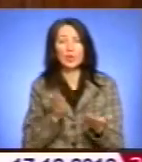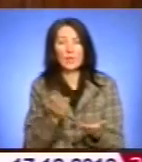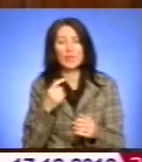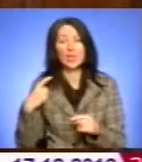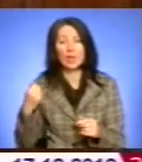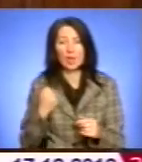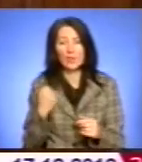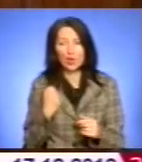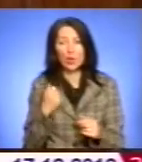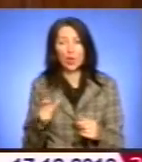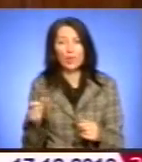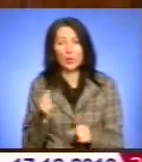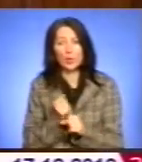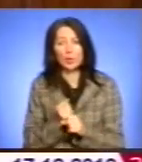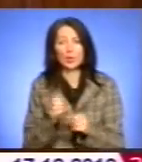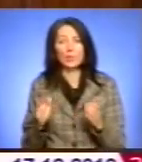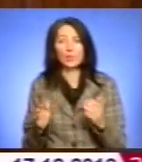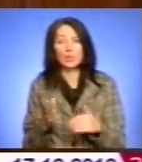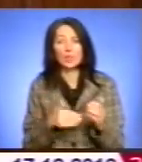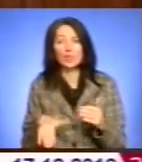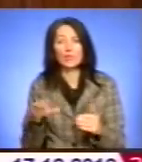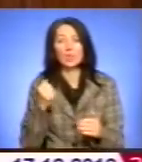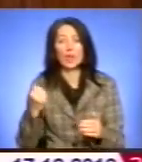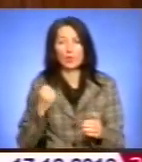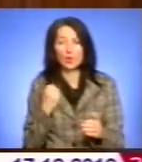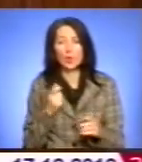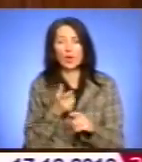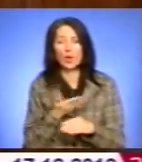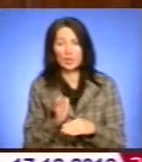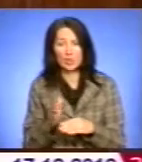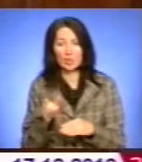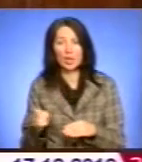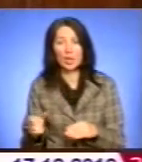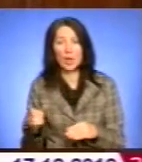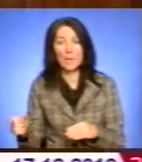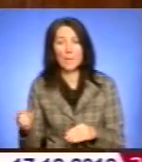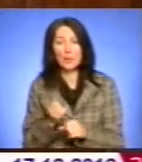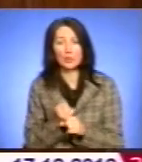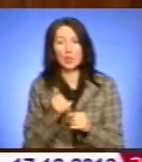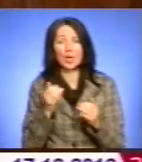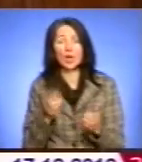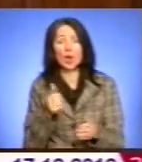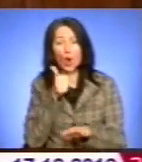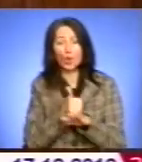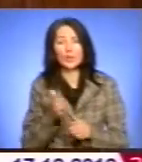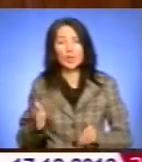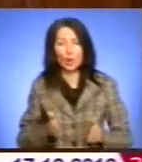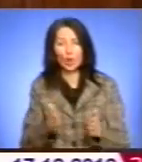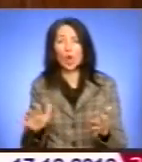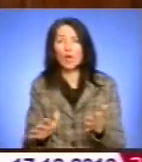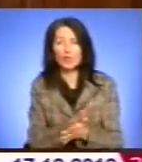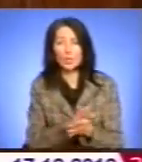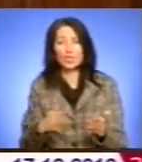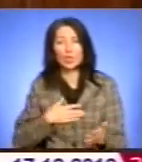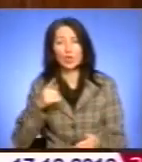працюють. Практично вся військова частина. На даний час основні магістралі вичищені і, на нашу